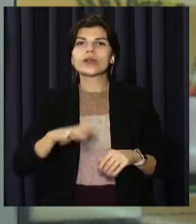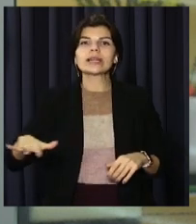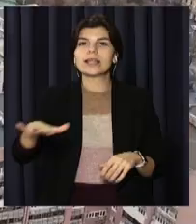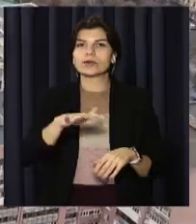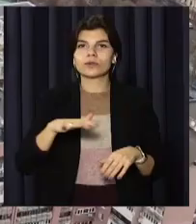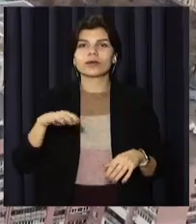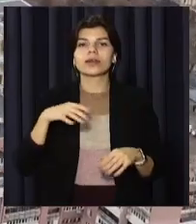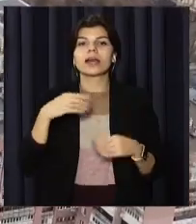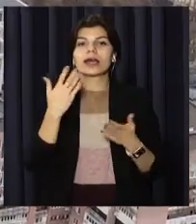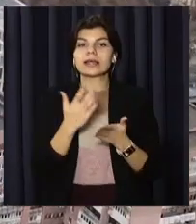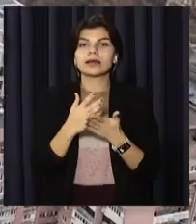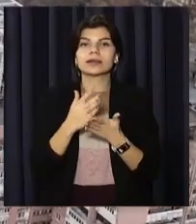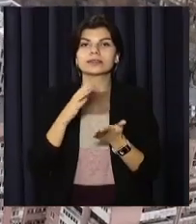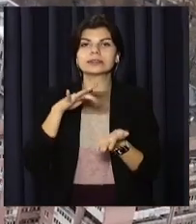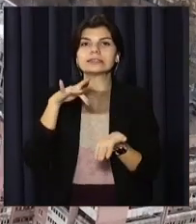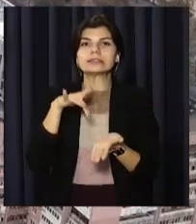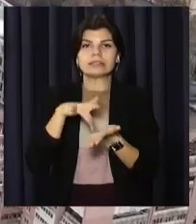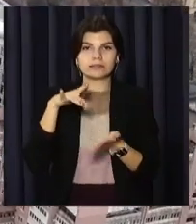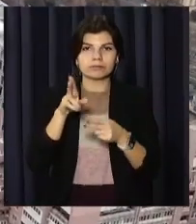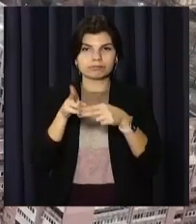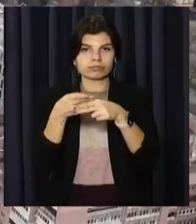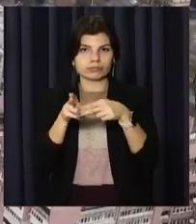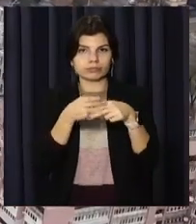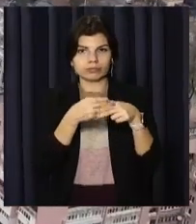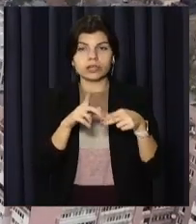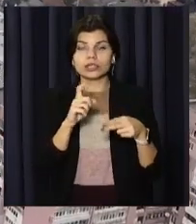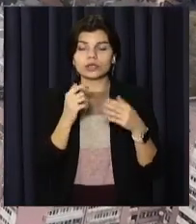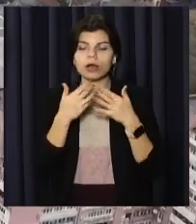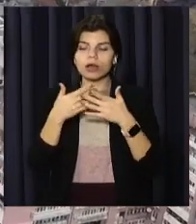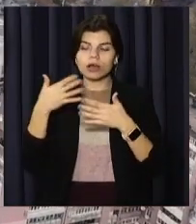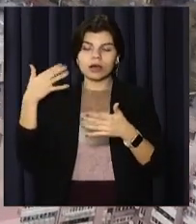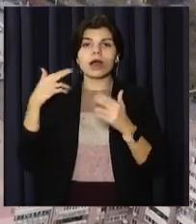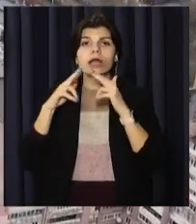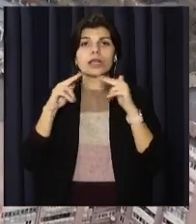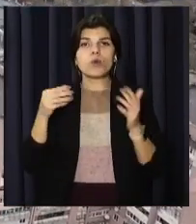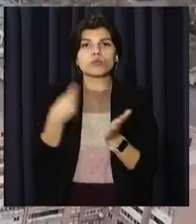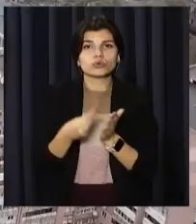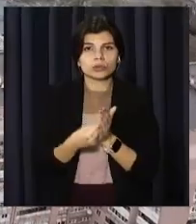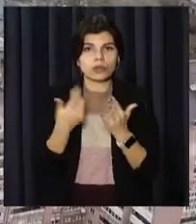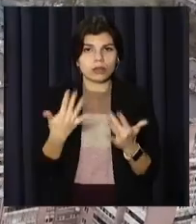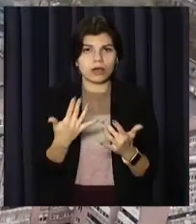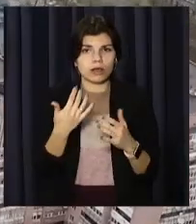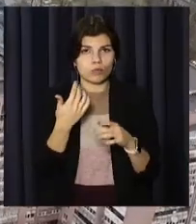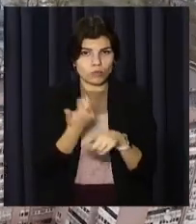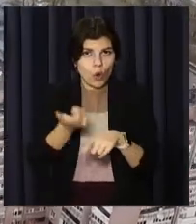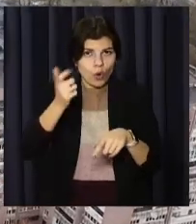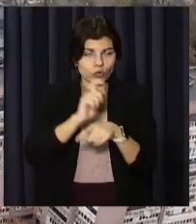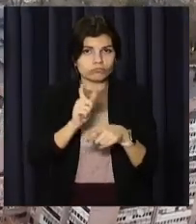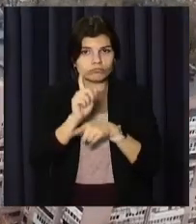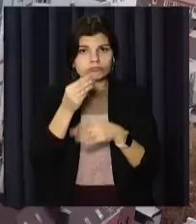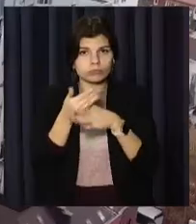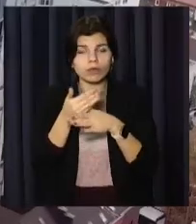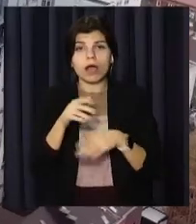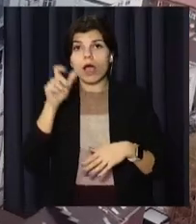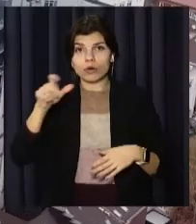територій дала децентралізація. Зокрема, завдяки їй за останні роки бюджет Дніпра збільшився в кілька разів, а місцеві жителі